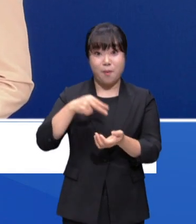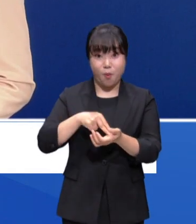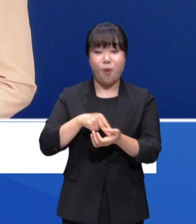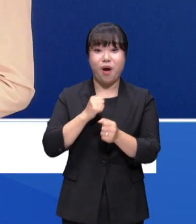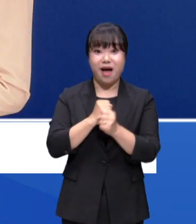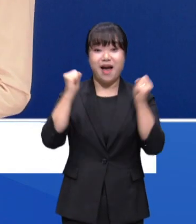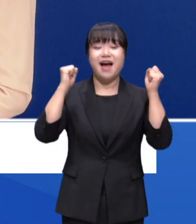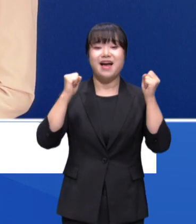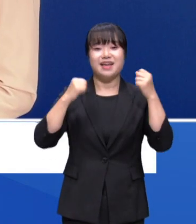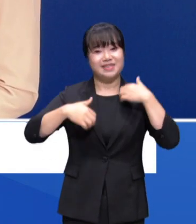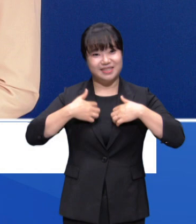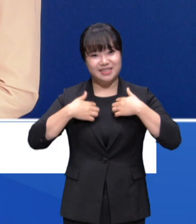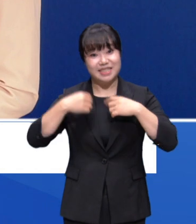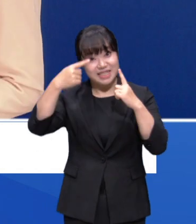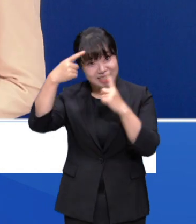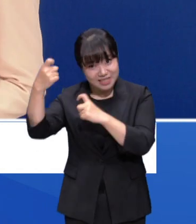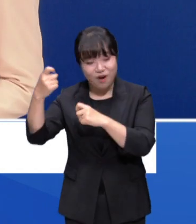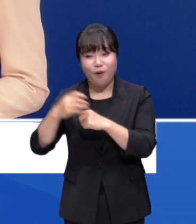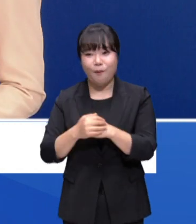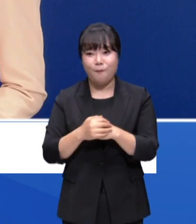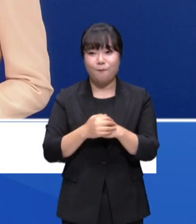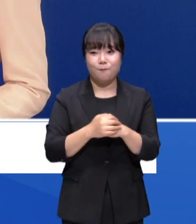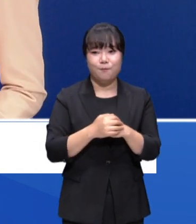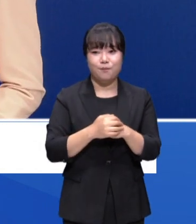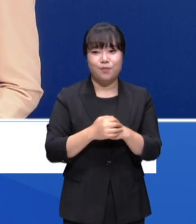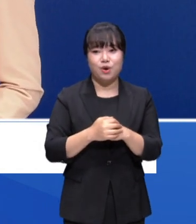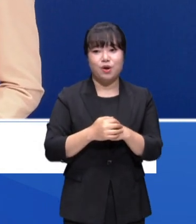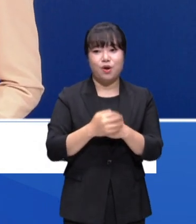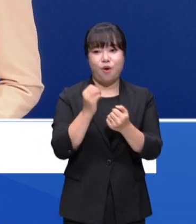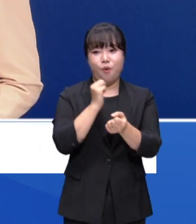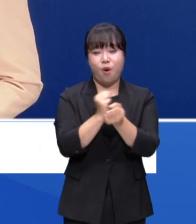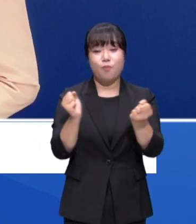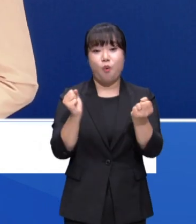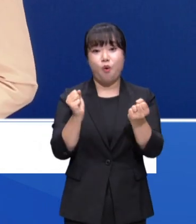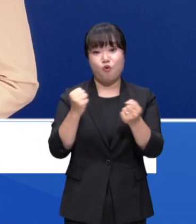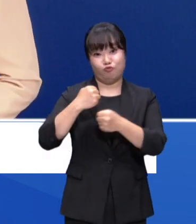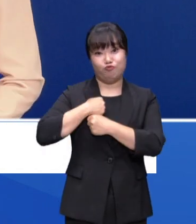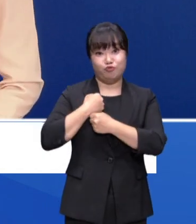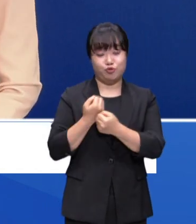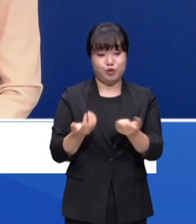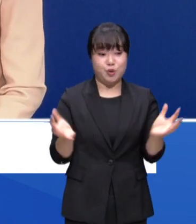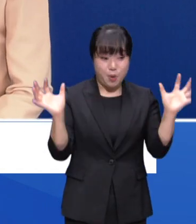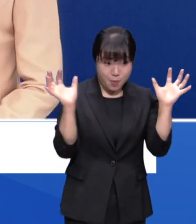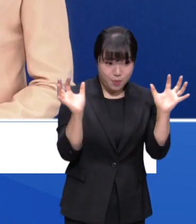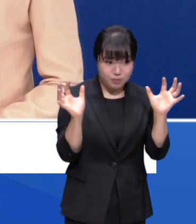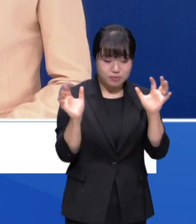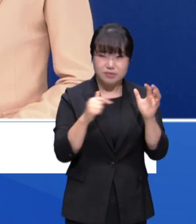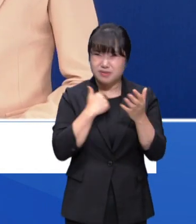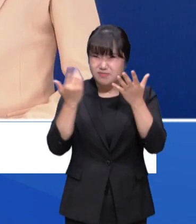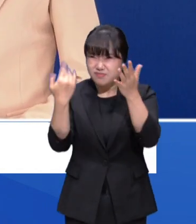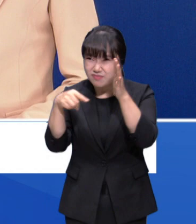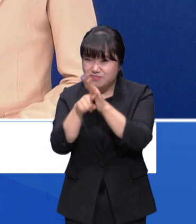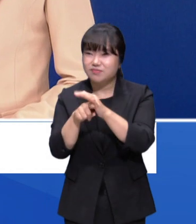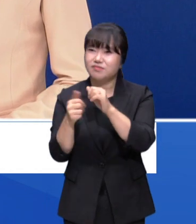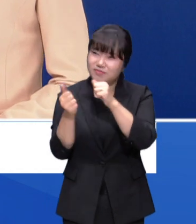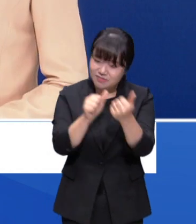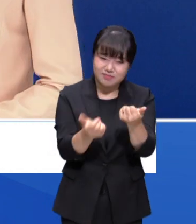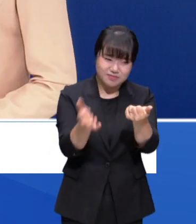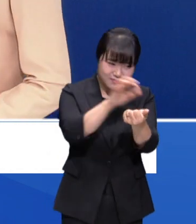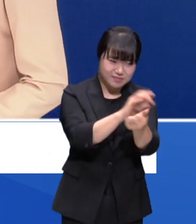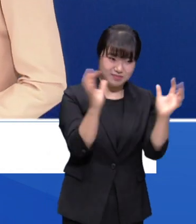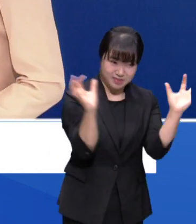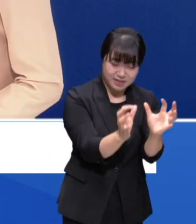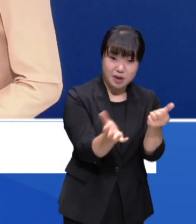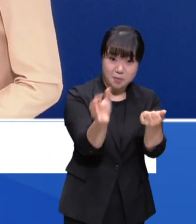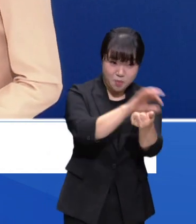강북구였는데 또 광복구 수유묘소에 이어서 광복군묘 합동묘소가 또 있었죠. 네. 이 묘소에 또 의미를 되새기는